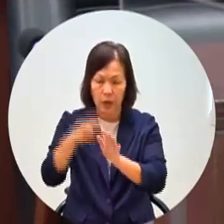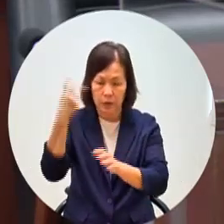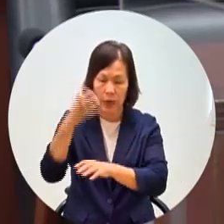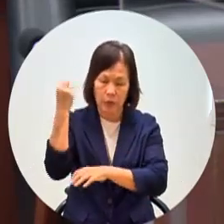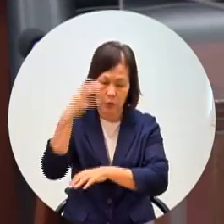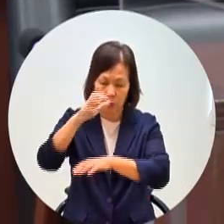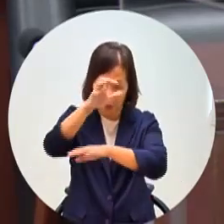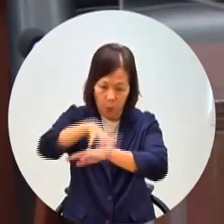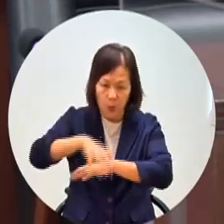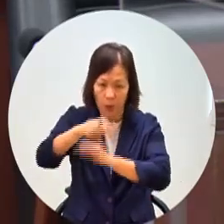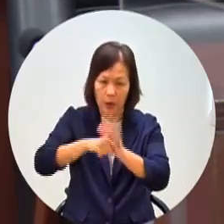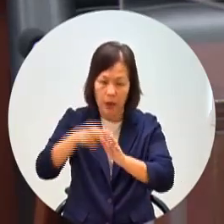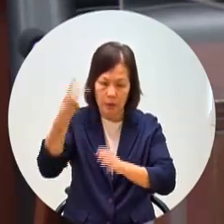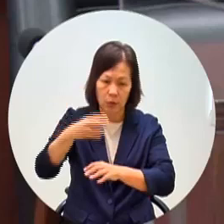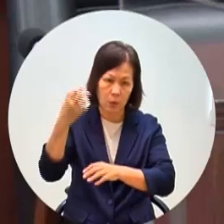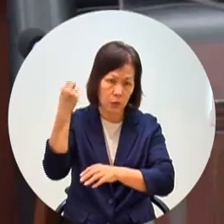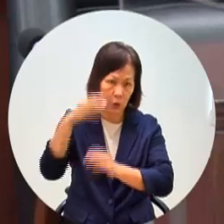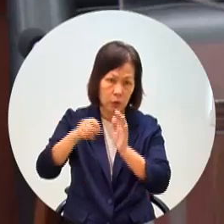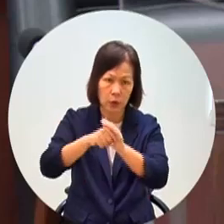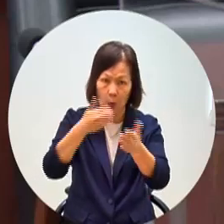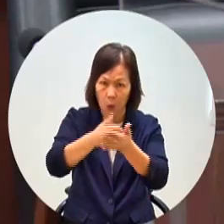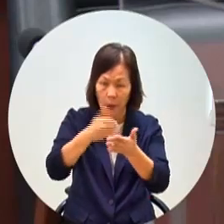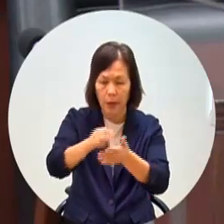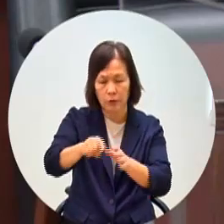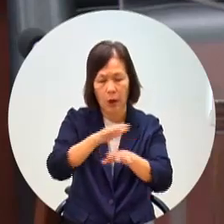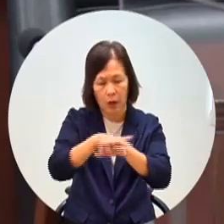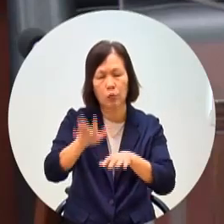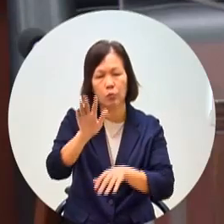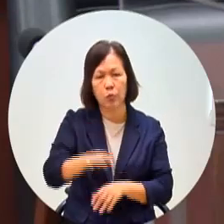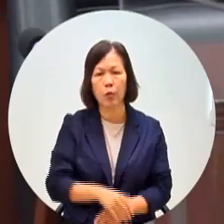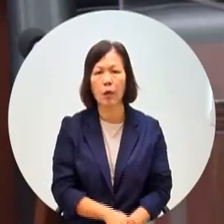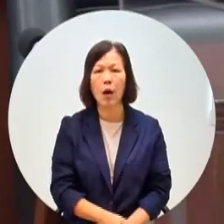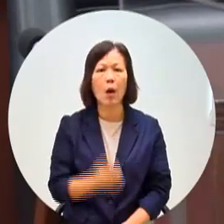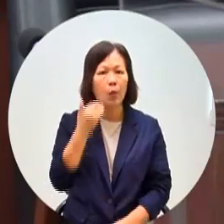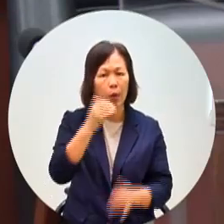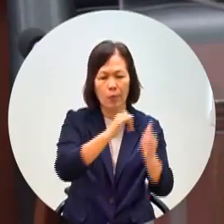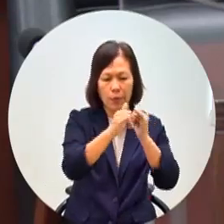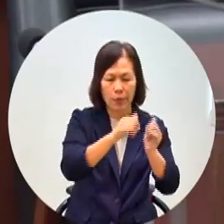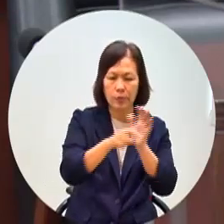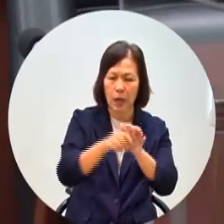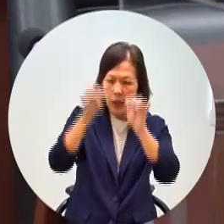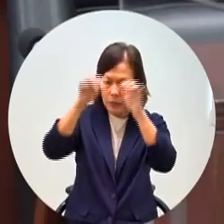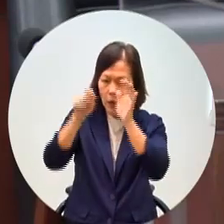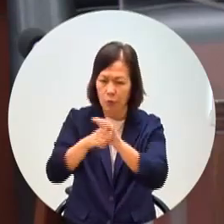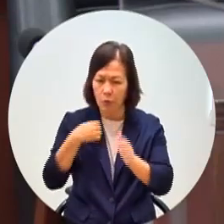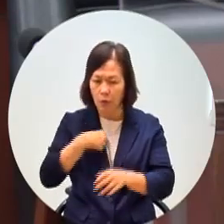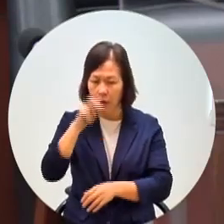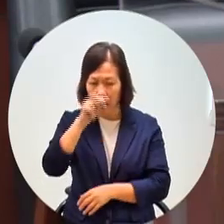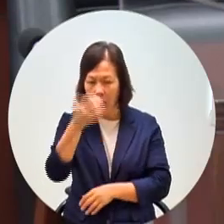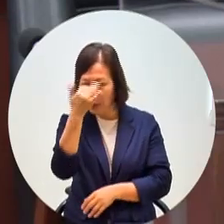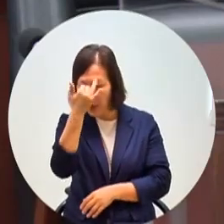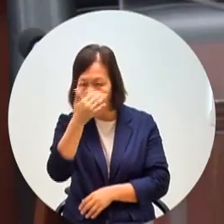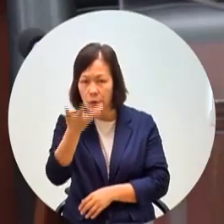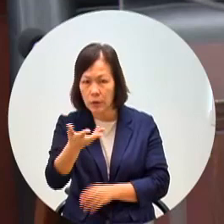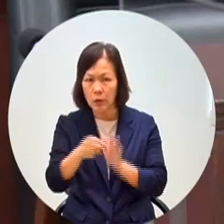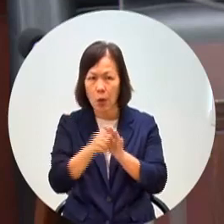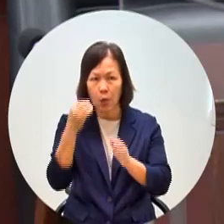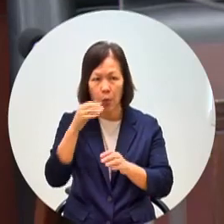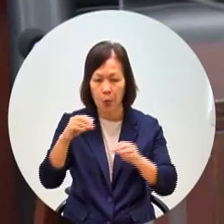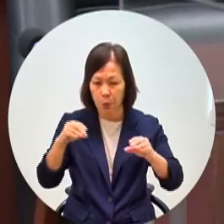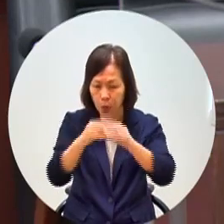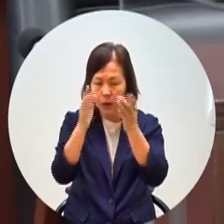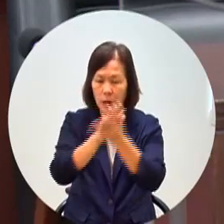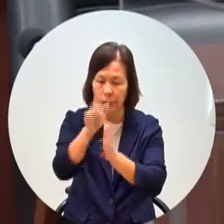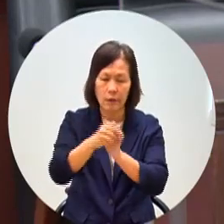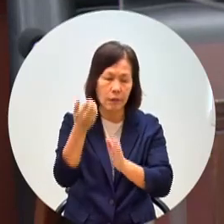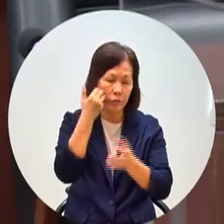重新画，这样才安全嘛？要不然民众就会下雨天看不清楚，撞到了谁要负责？